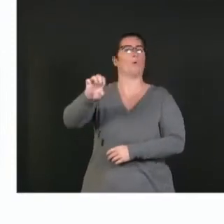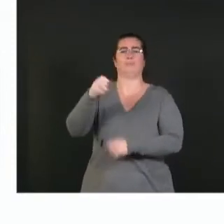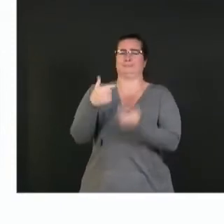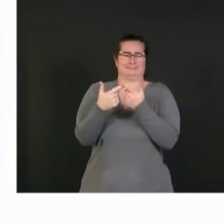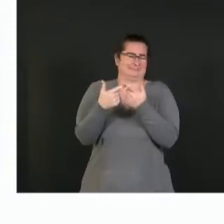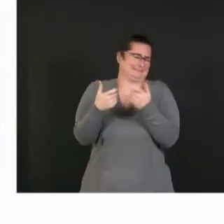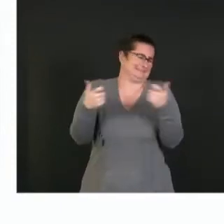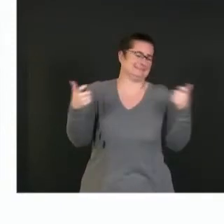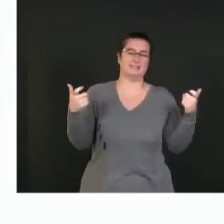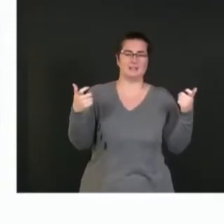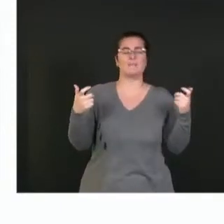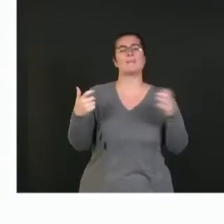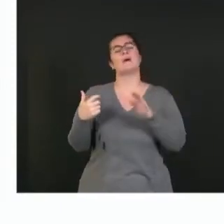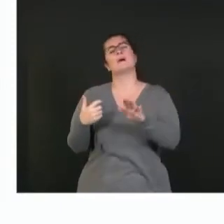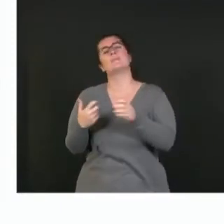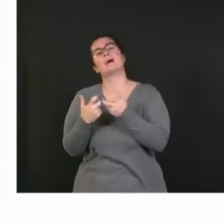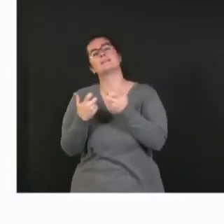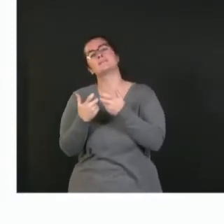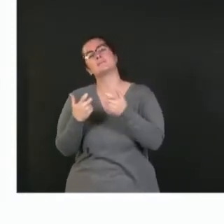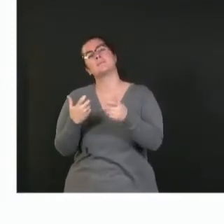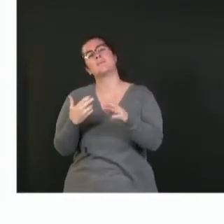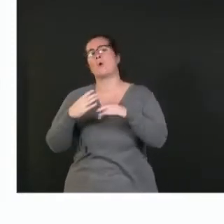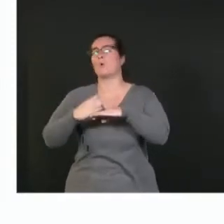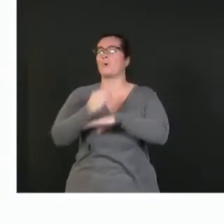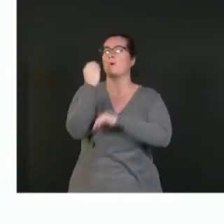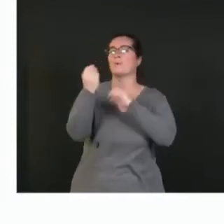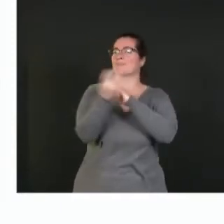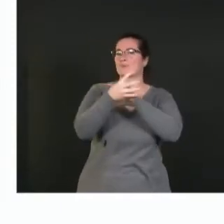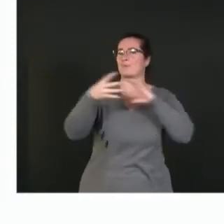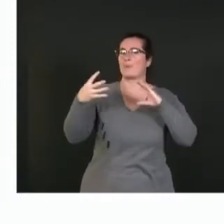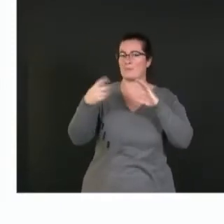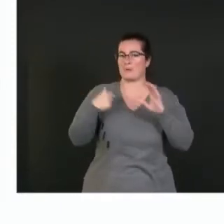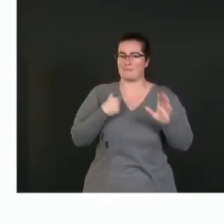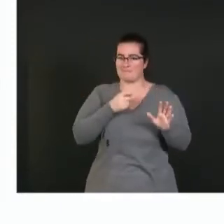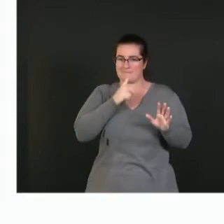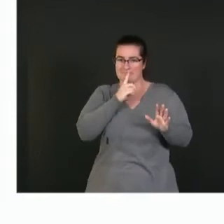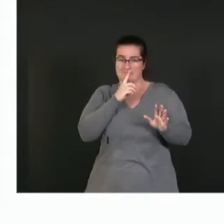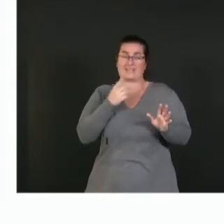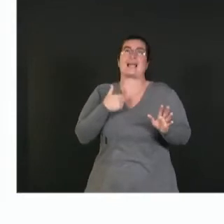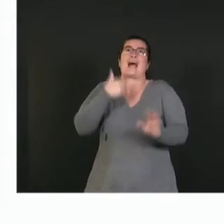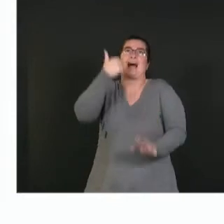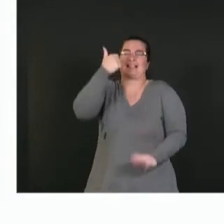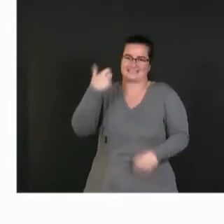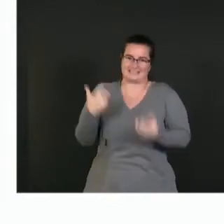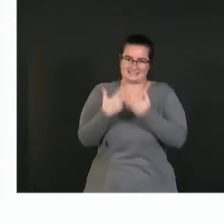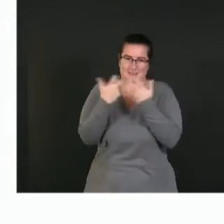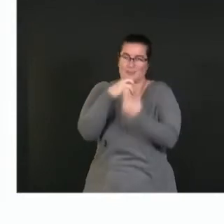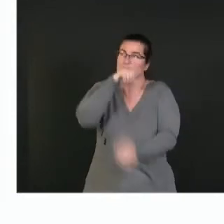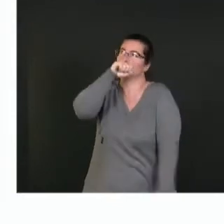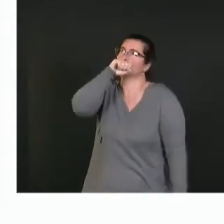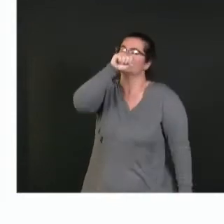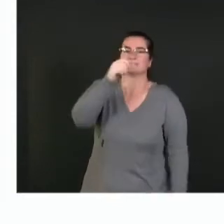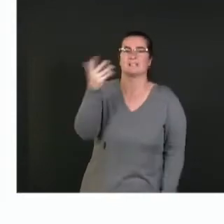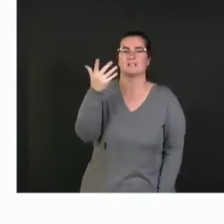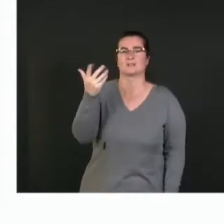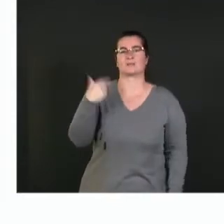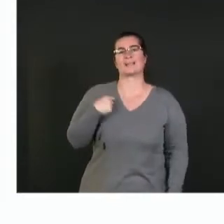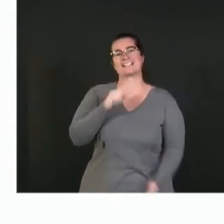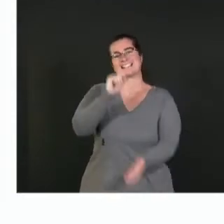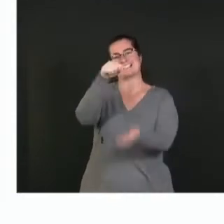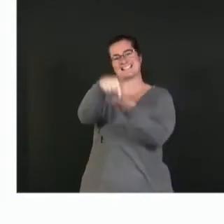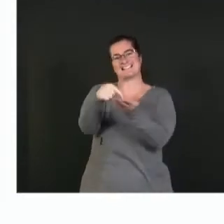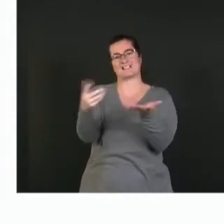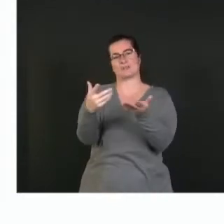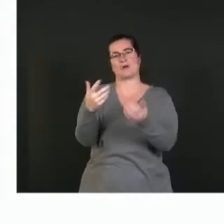Et on n'a pas beaucoup parlé ici de Rouen Métropole. Moi, j'en ai pas beaucoup parlé, mais il y a un exemple que je connais et que j'adore, c'est le site de